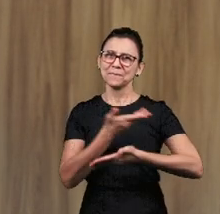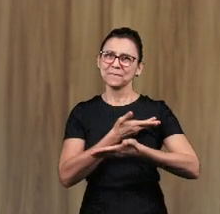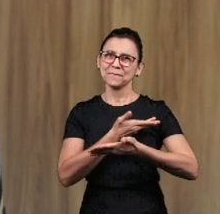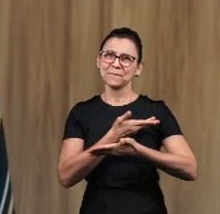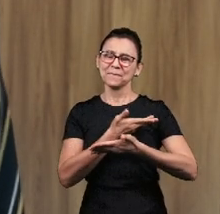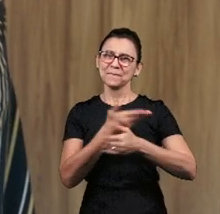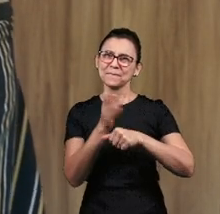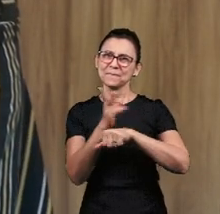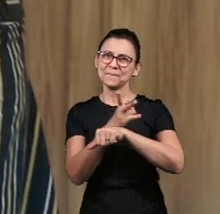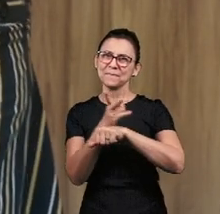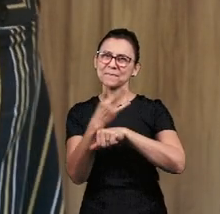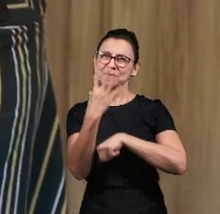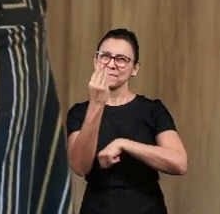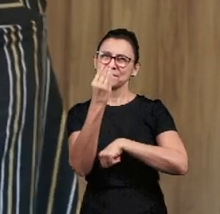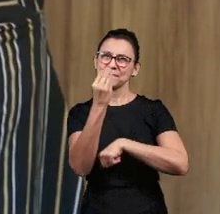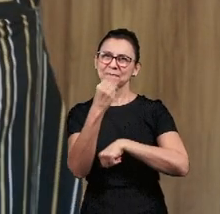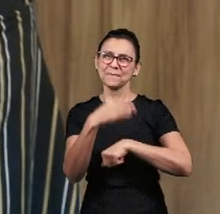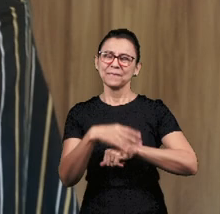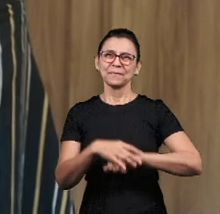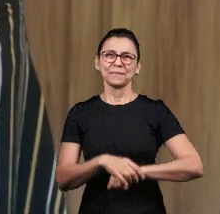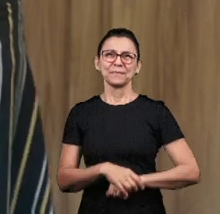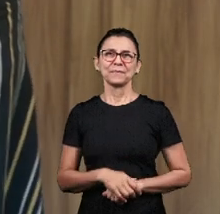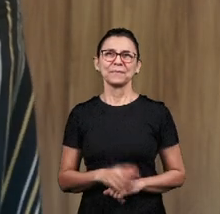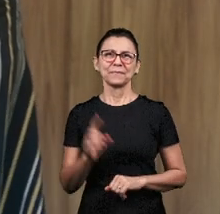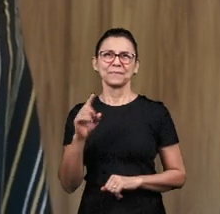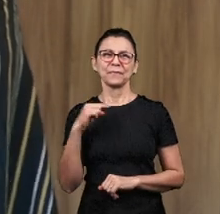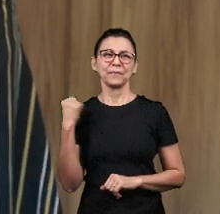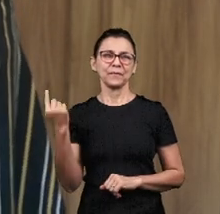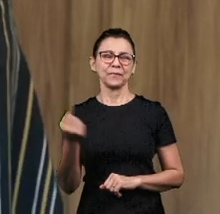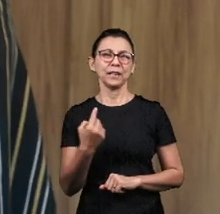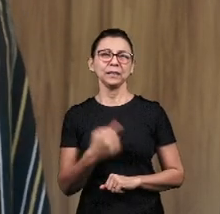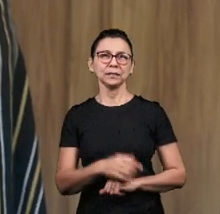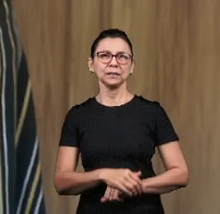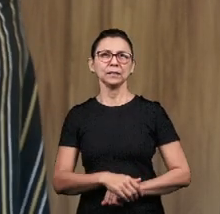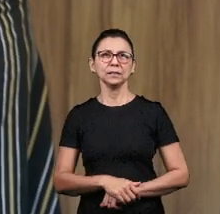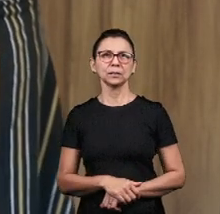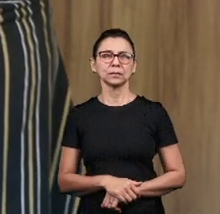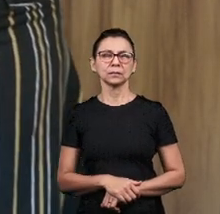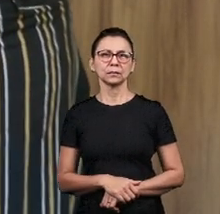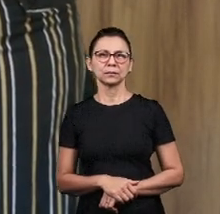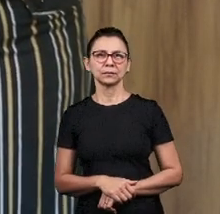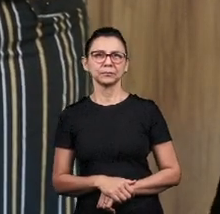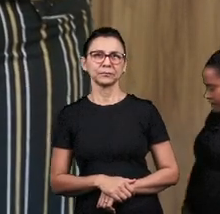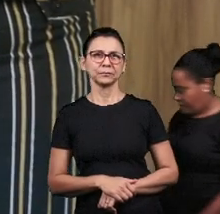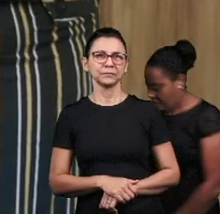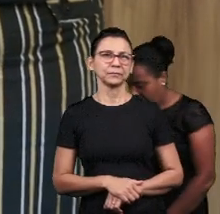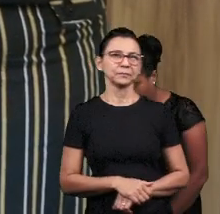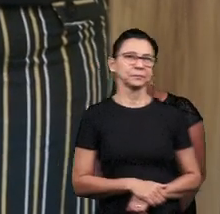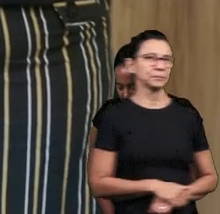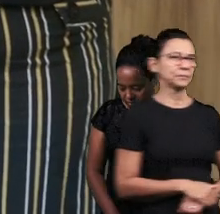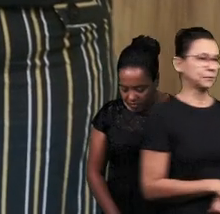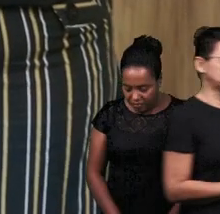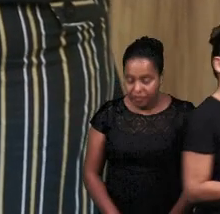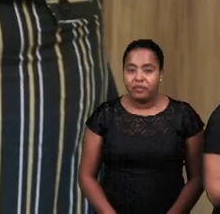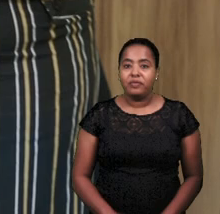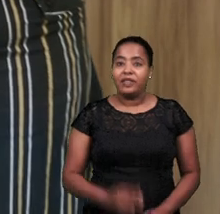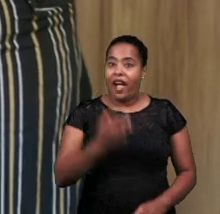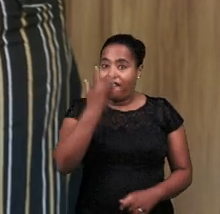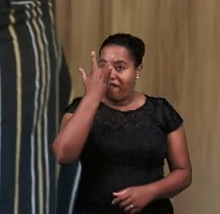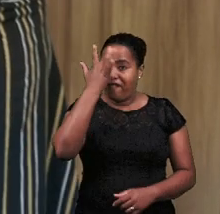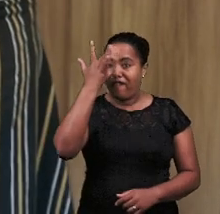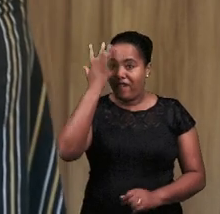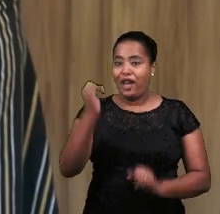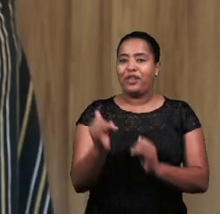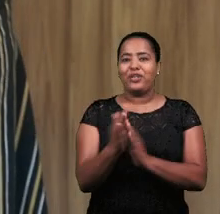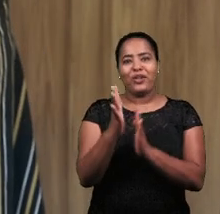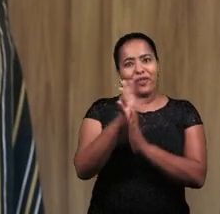ces vidéos et photos. Nous sommes en train d'apprendre à jouer de manière simplifiée la louange dans les